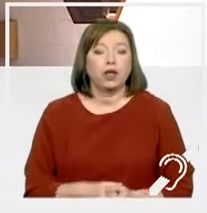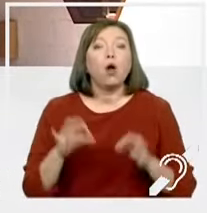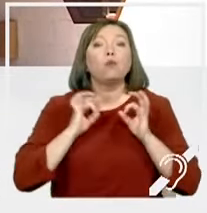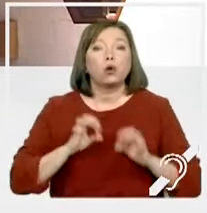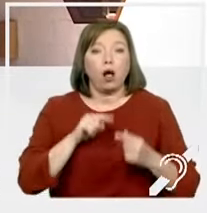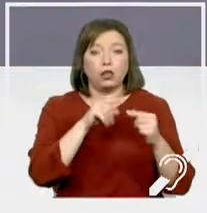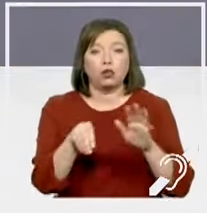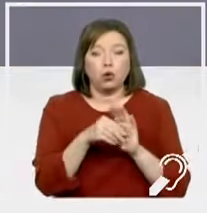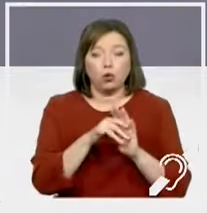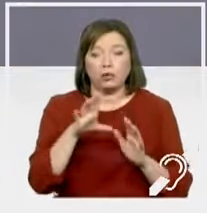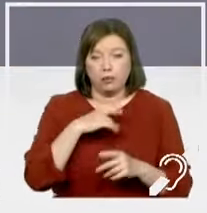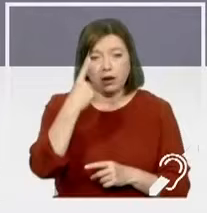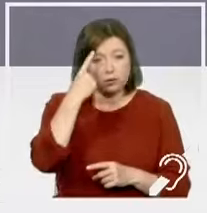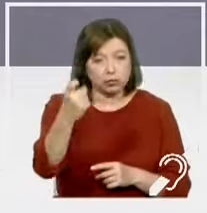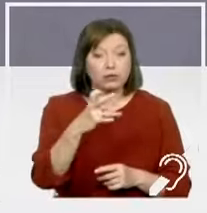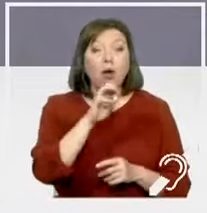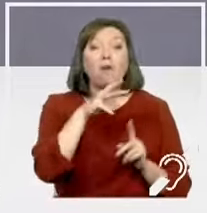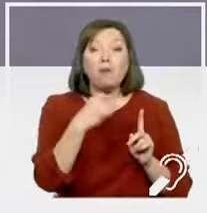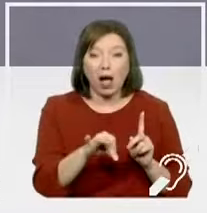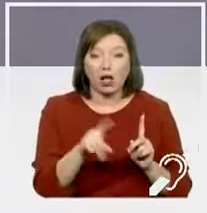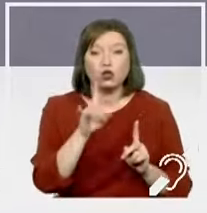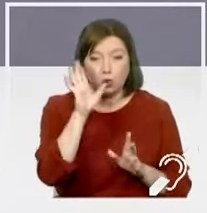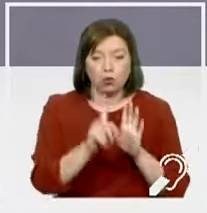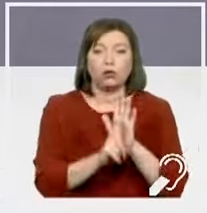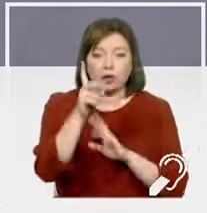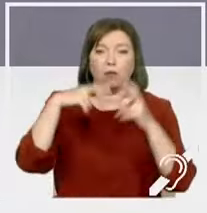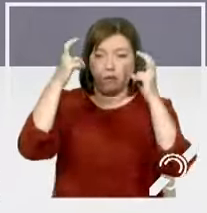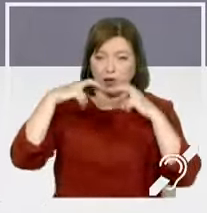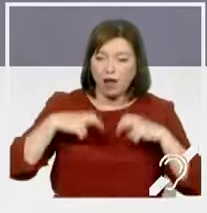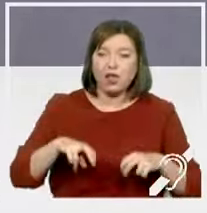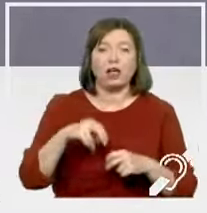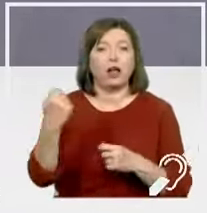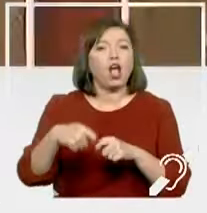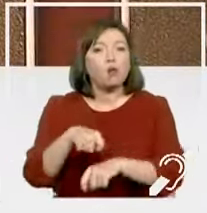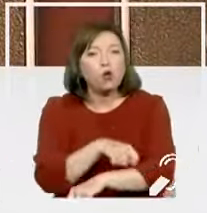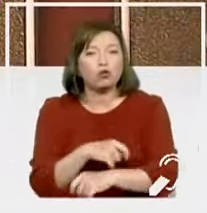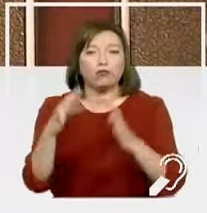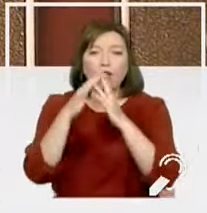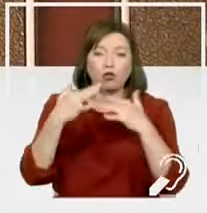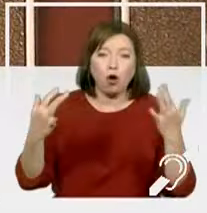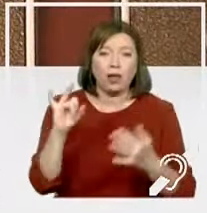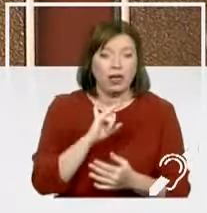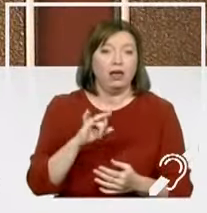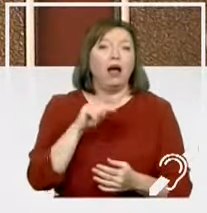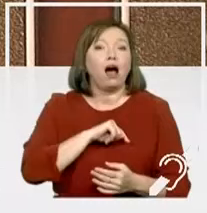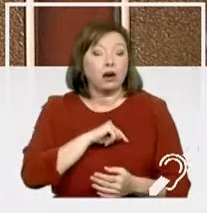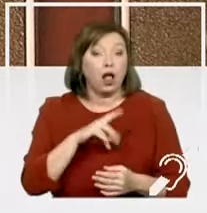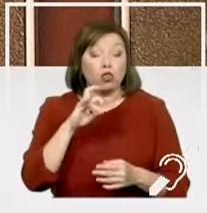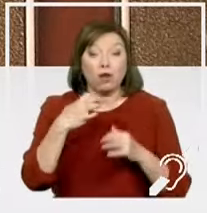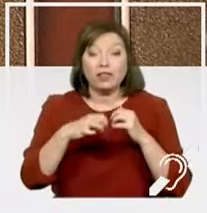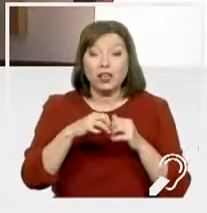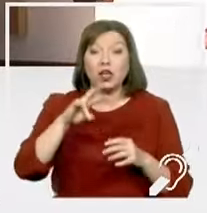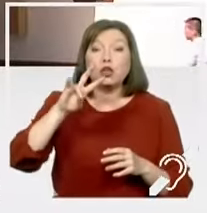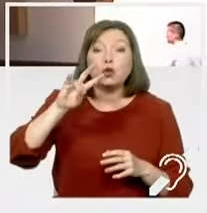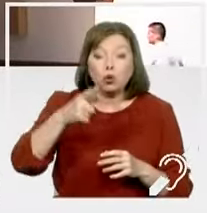Procurorii anticorupție au fost anunțați încă din luna mai despre începerea evaluării integrității și averilor, iar până la mijlocul lui iunie, aceștia urmau